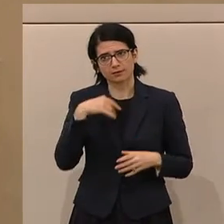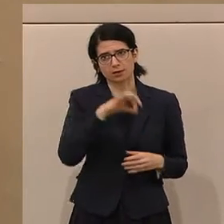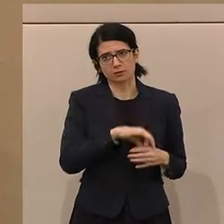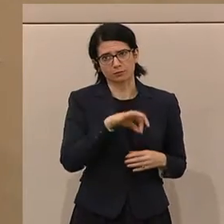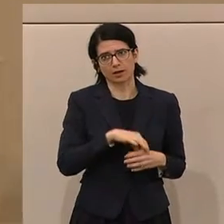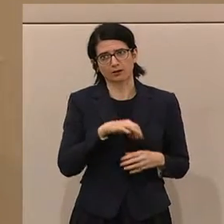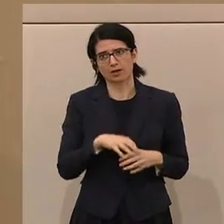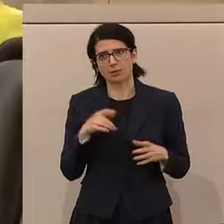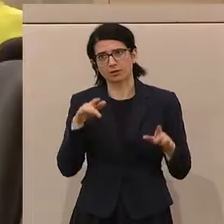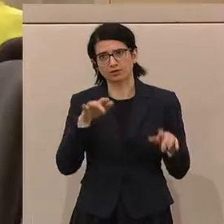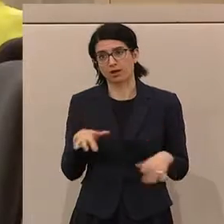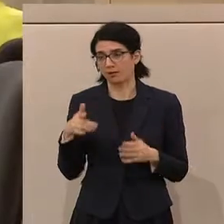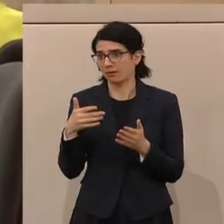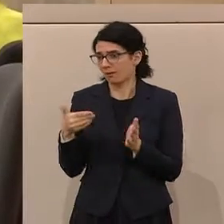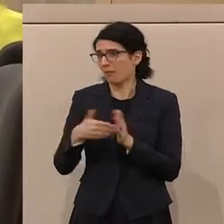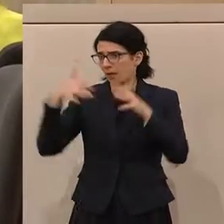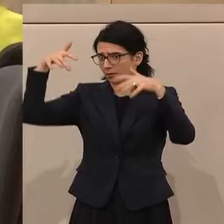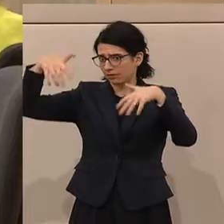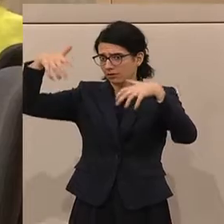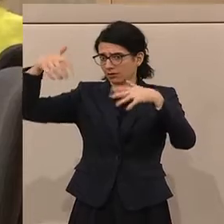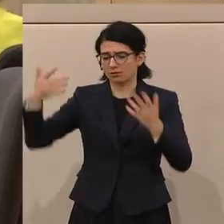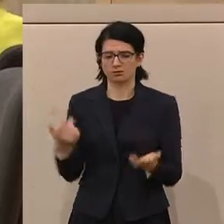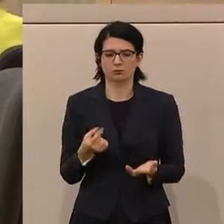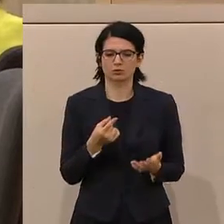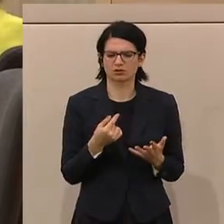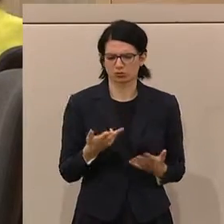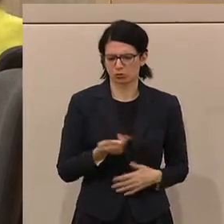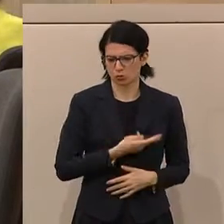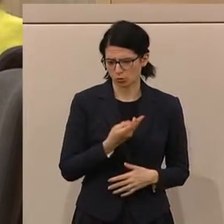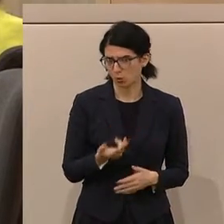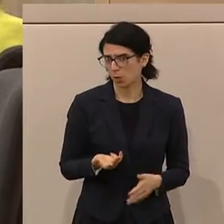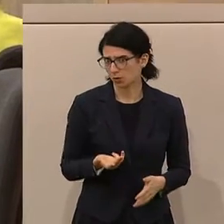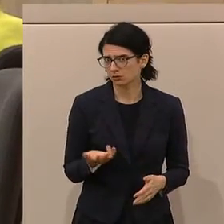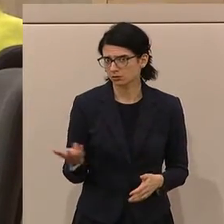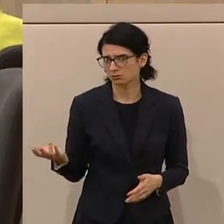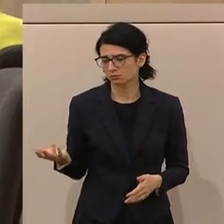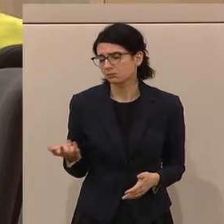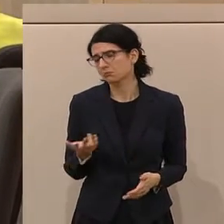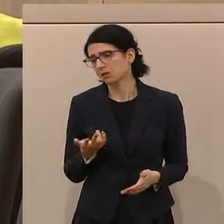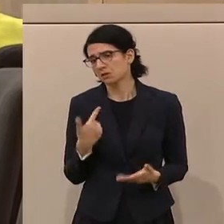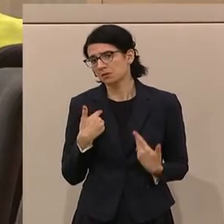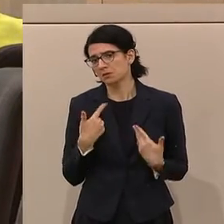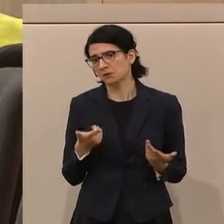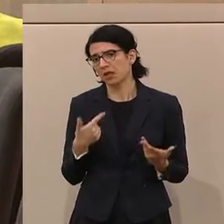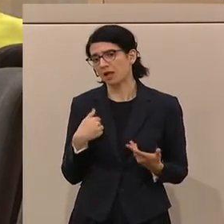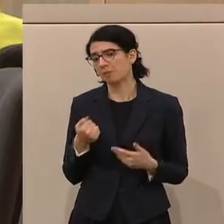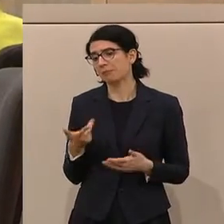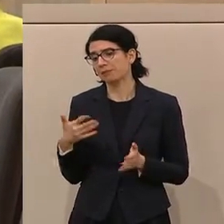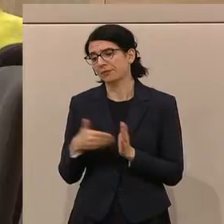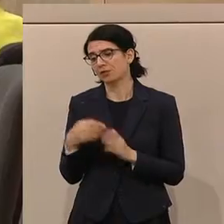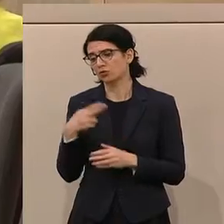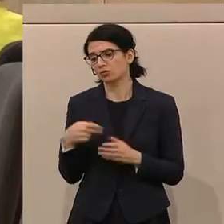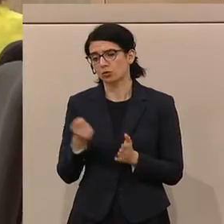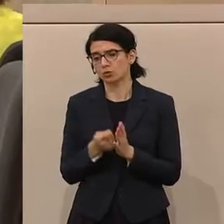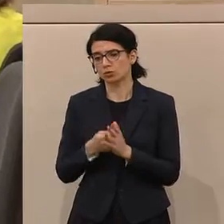eingespart. Mit einer riesen Marketing-Tirade wird er das Ganze abfeiern und wäre stolz darauf, der Euro wieder eingespart für Österreich. Dass das Ganze dann tausende Euro kostet, das